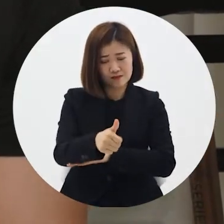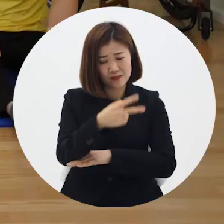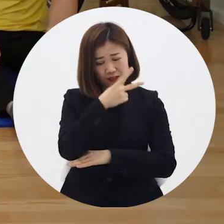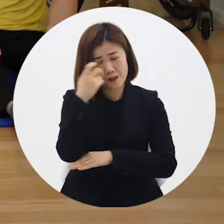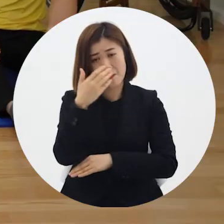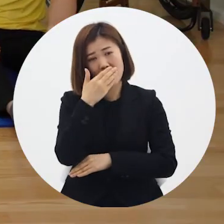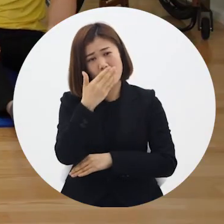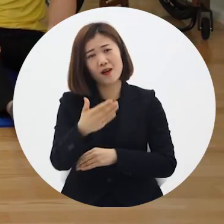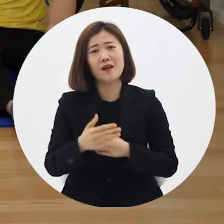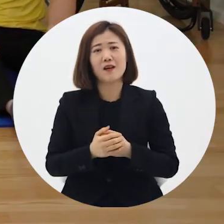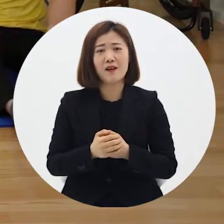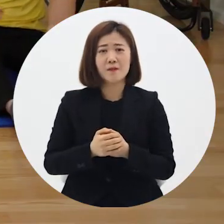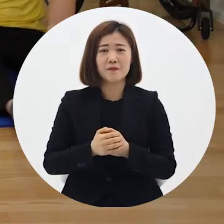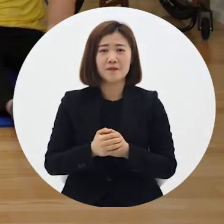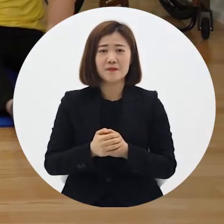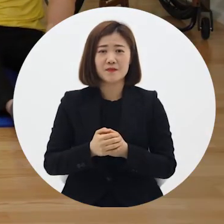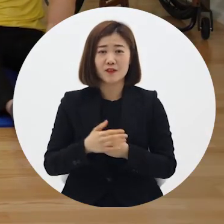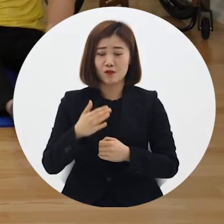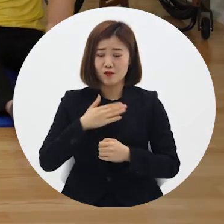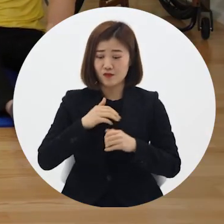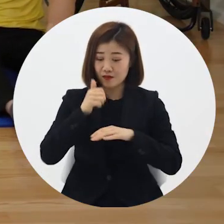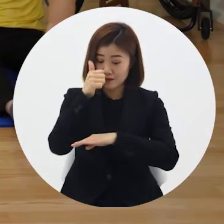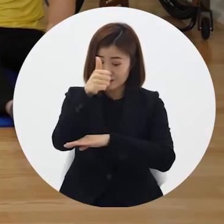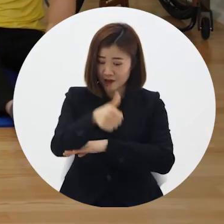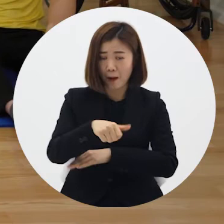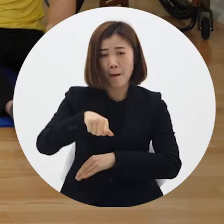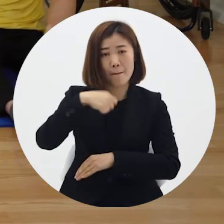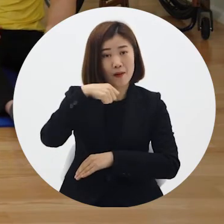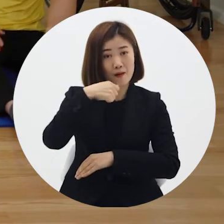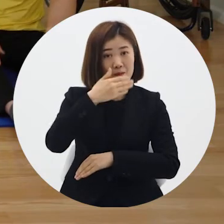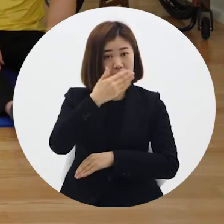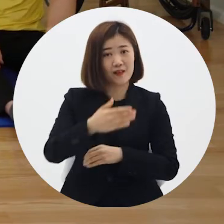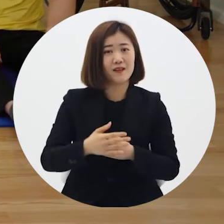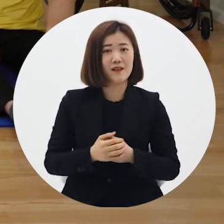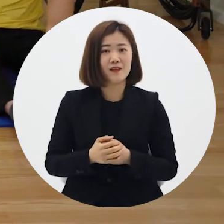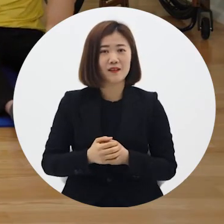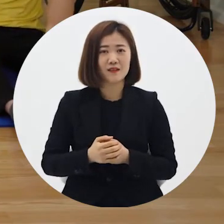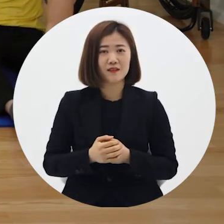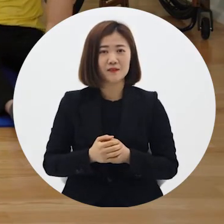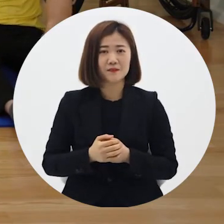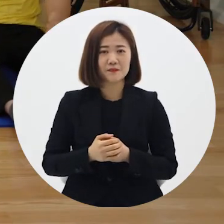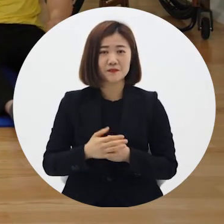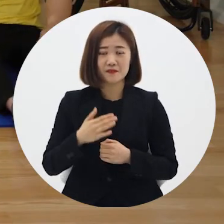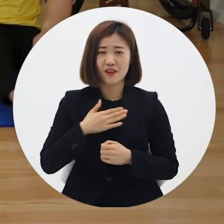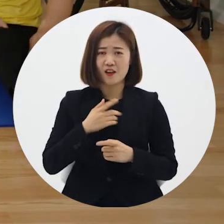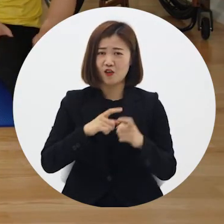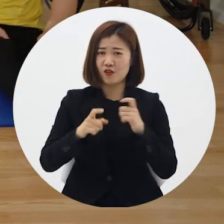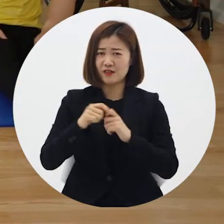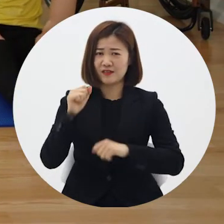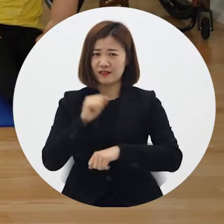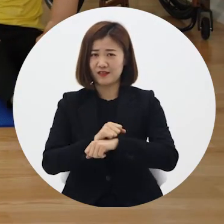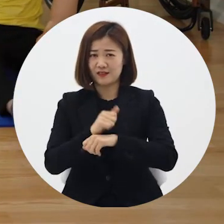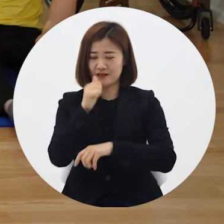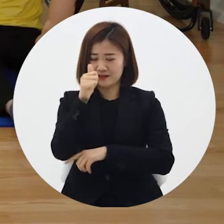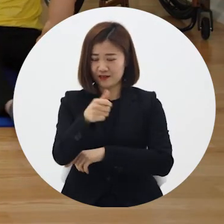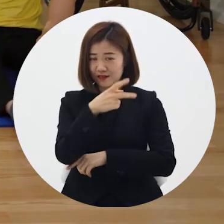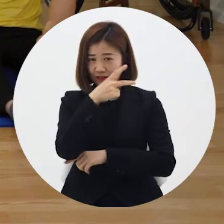아 잡음을 이렇게 잡았어요? 아 저는 이러고 가봤거든요. 저요? 아, 네. 제가 오늘 식사할 때는 의자에